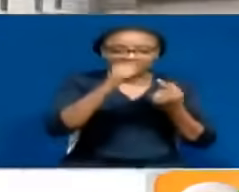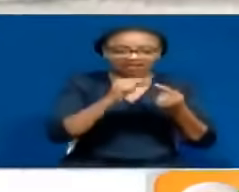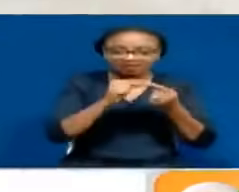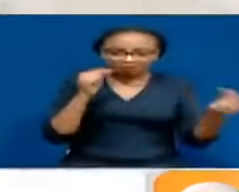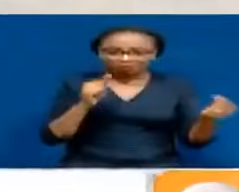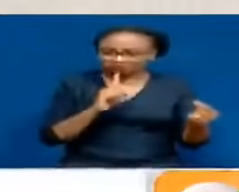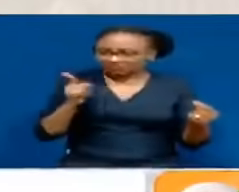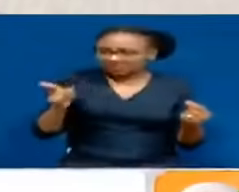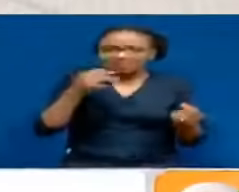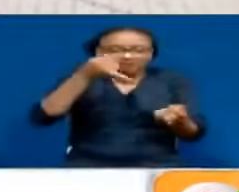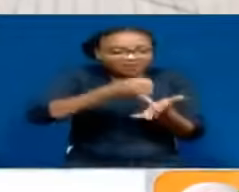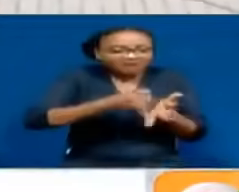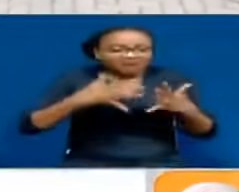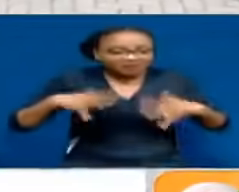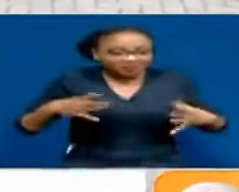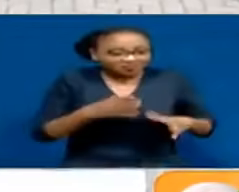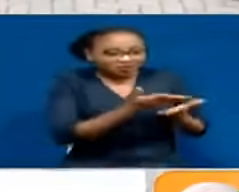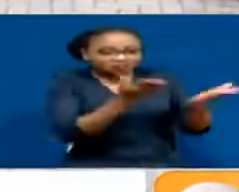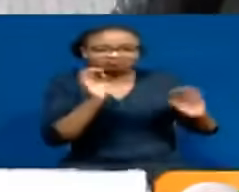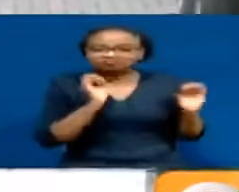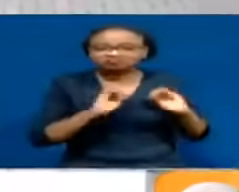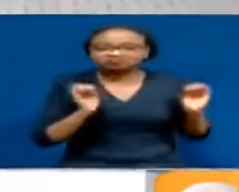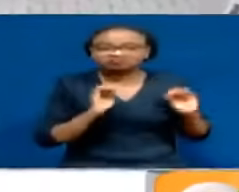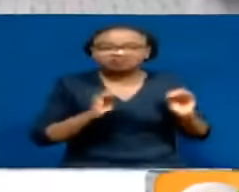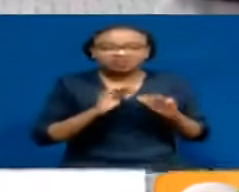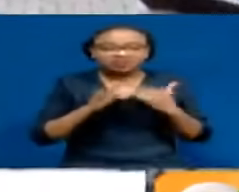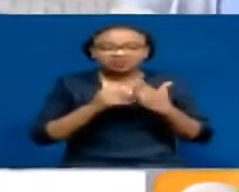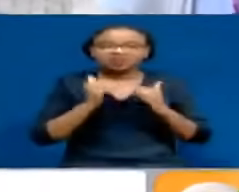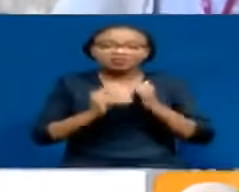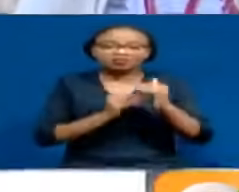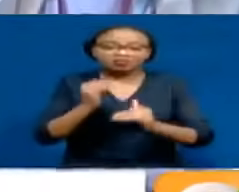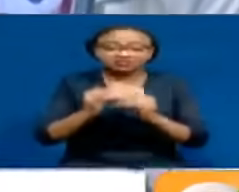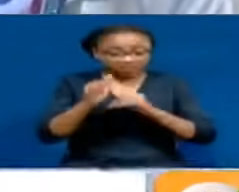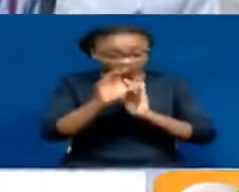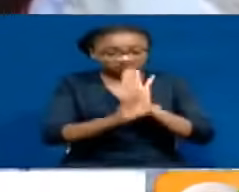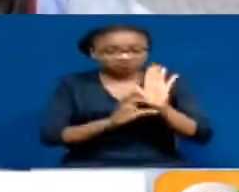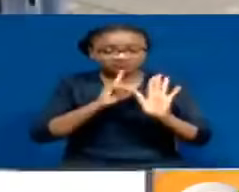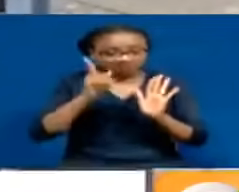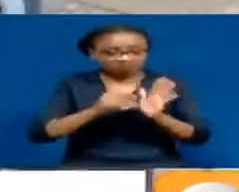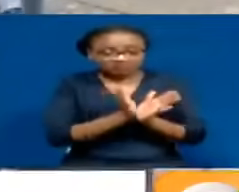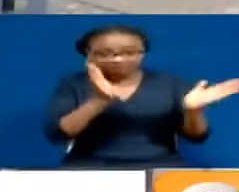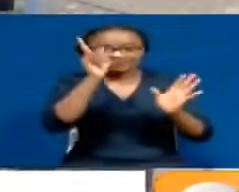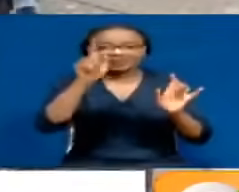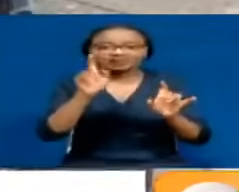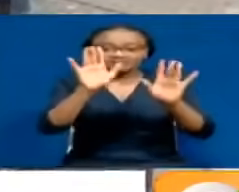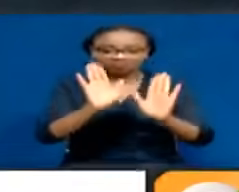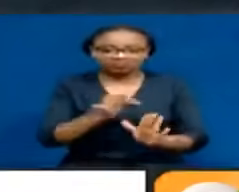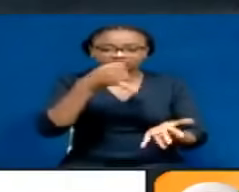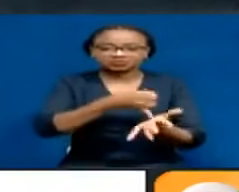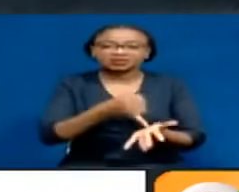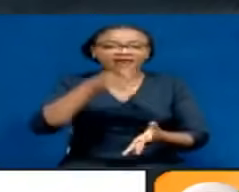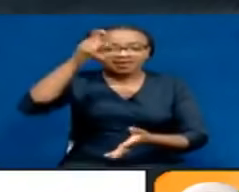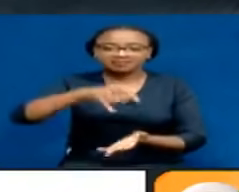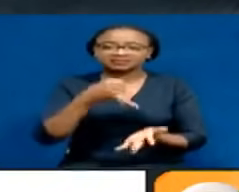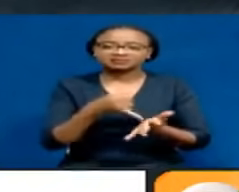kuhusu kukosa kuwahusisha wananchi katika shughuli nzima kama inavyopaswa kikatiba. Kamati kuu ya BBI itawasilishwa